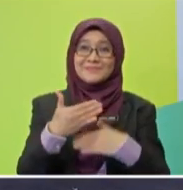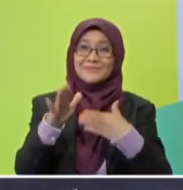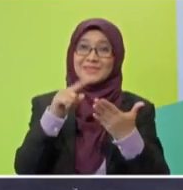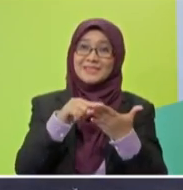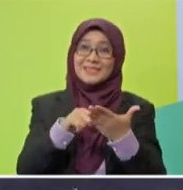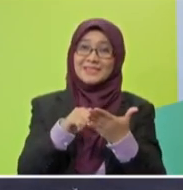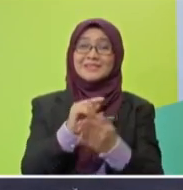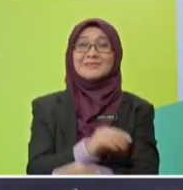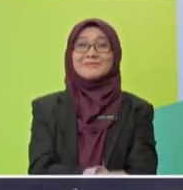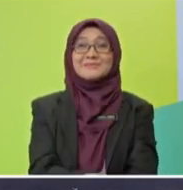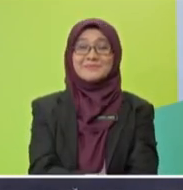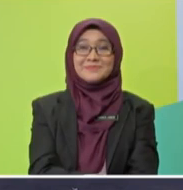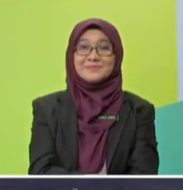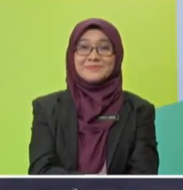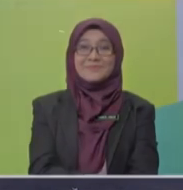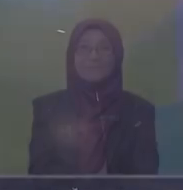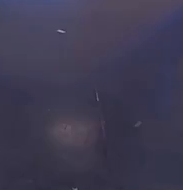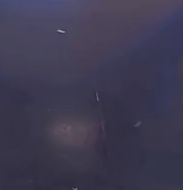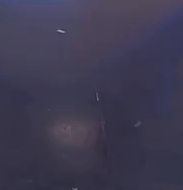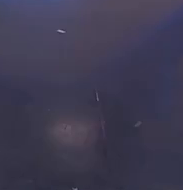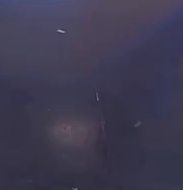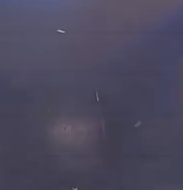ini Didik TV GPM